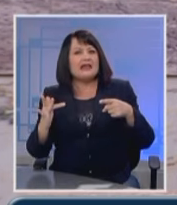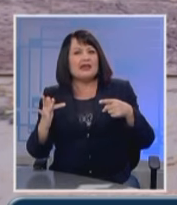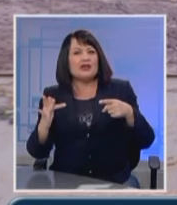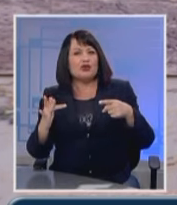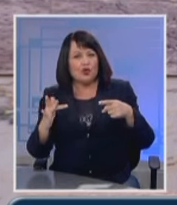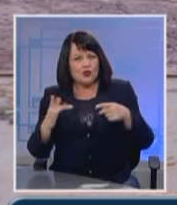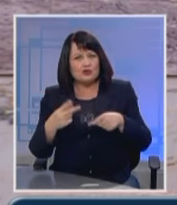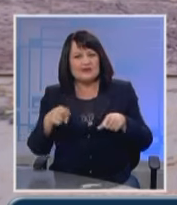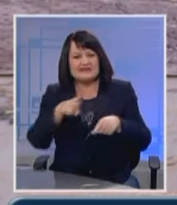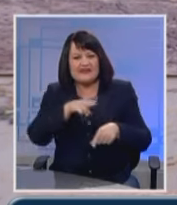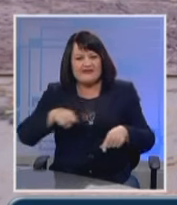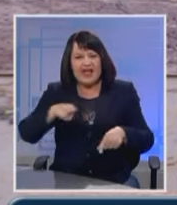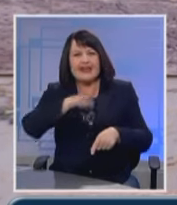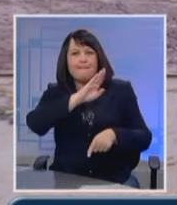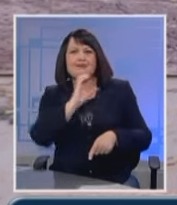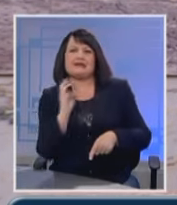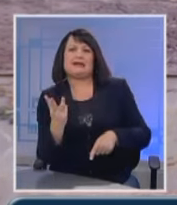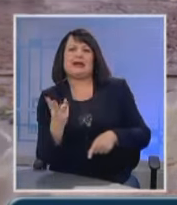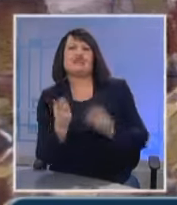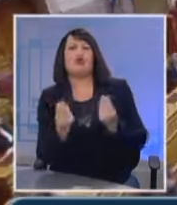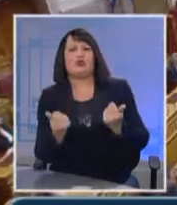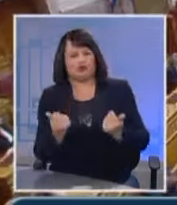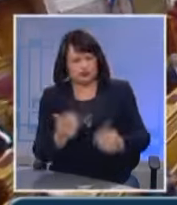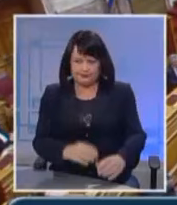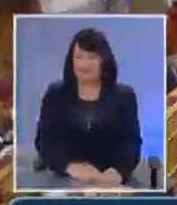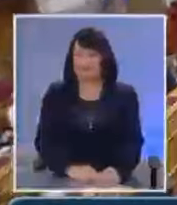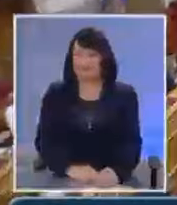της κατηγορίας BC3.